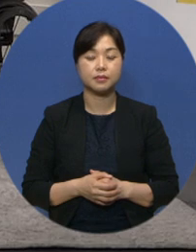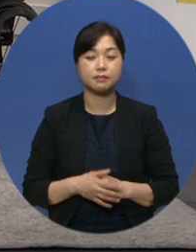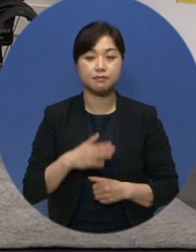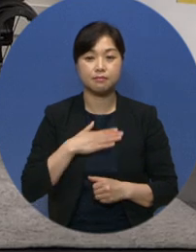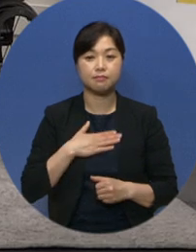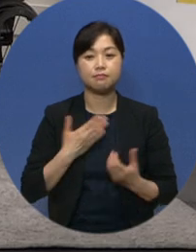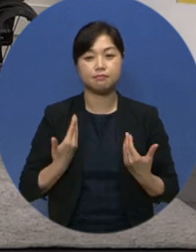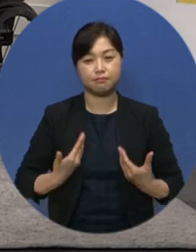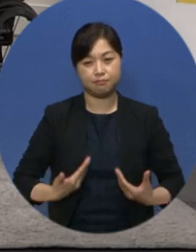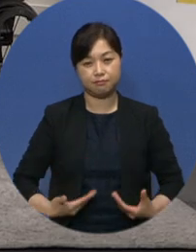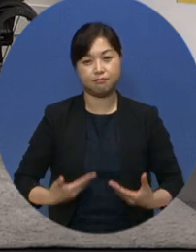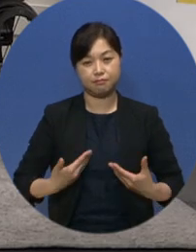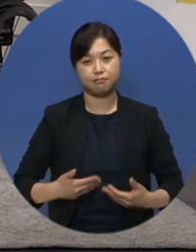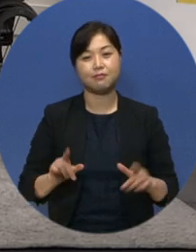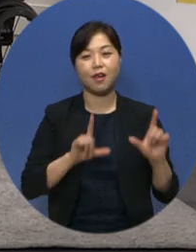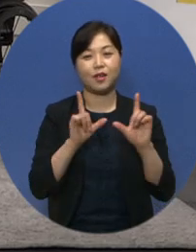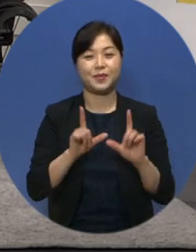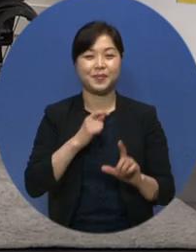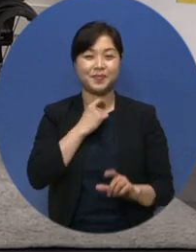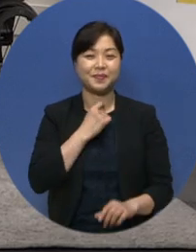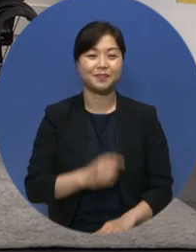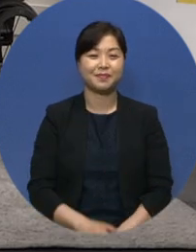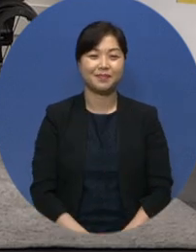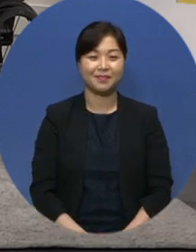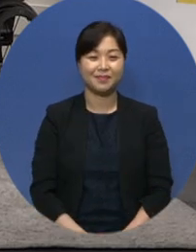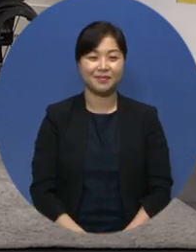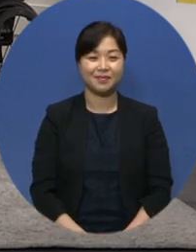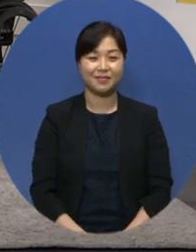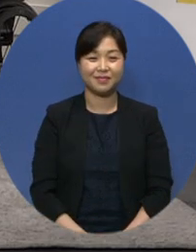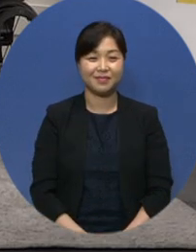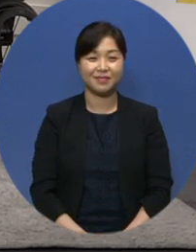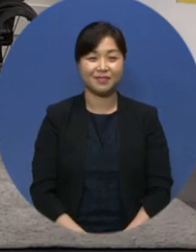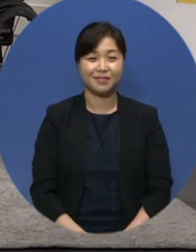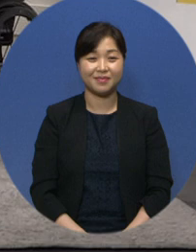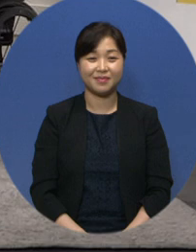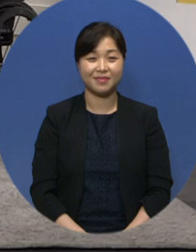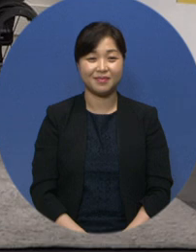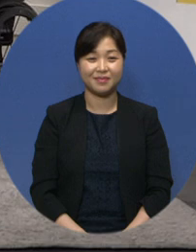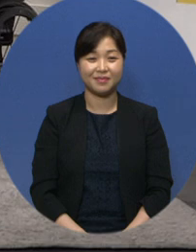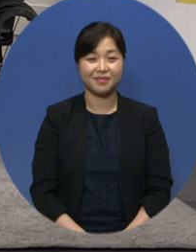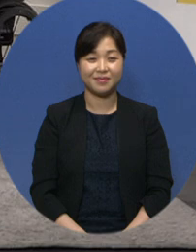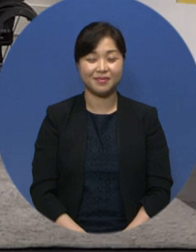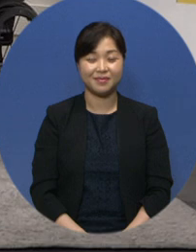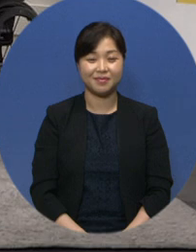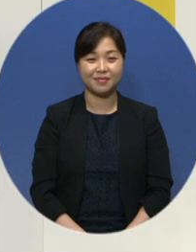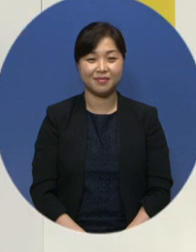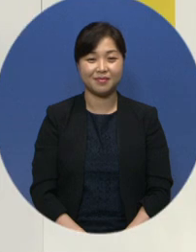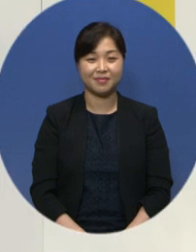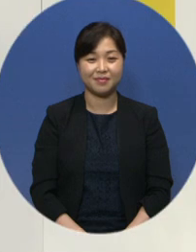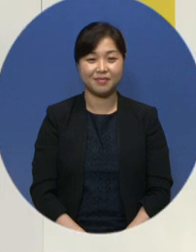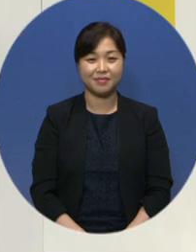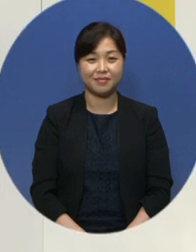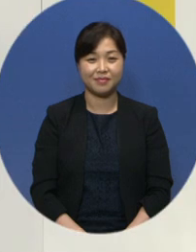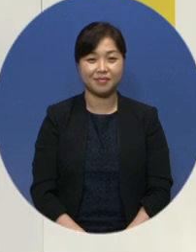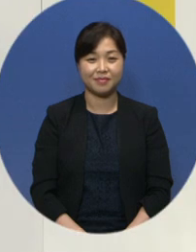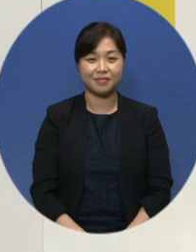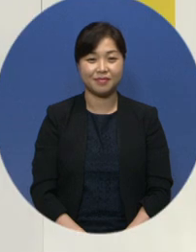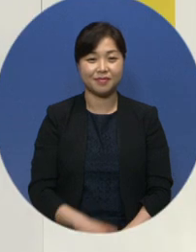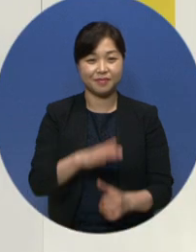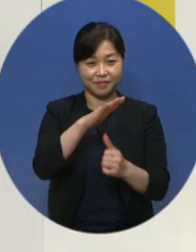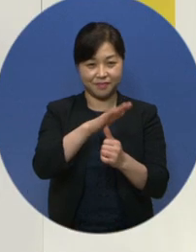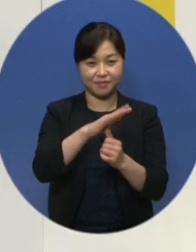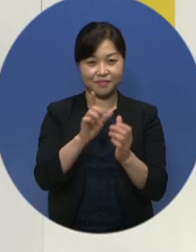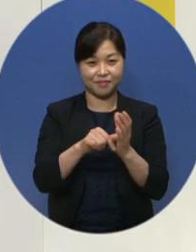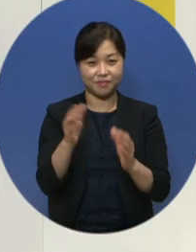좀 조용히 살고 싶은데요 아 그 뭐 초 2화 다르게 이상하네 그 이제 워낙 그 어려서부터